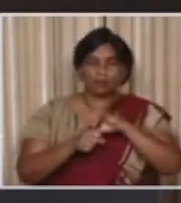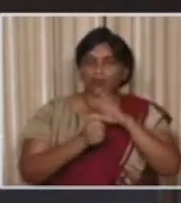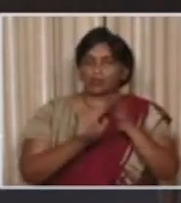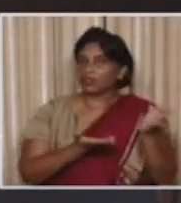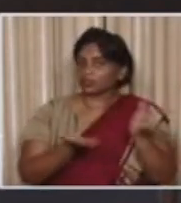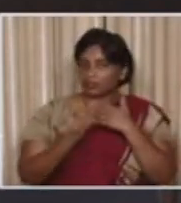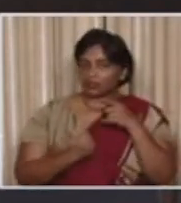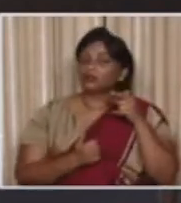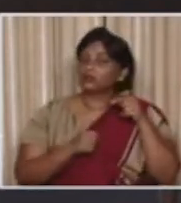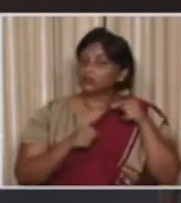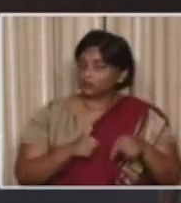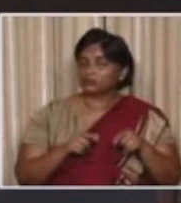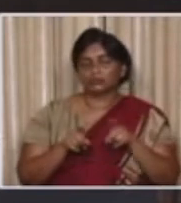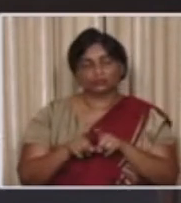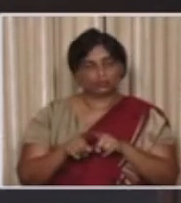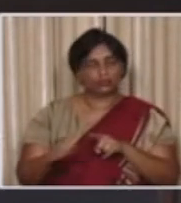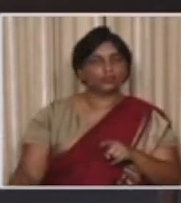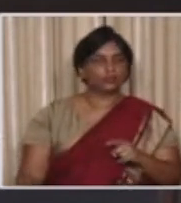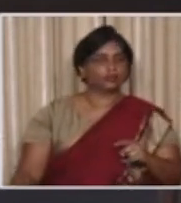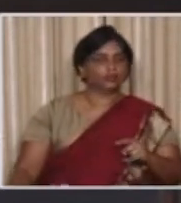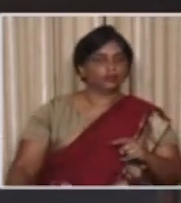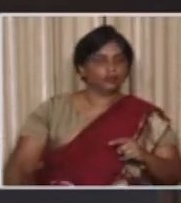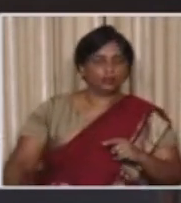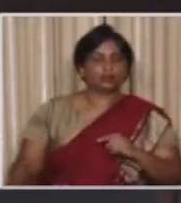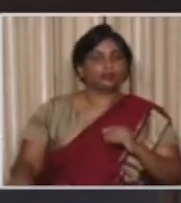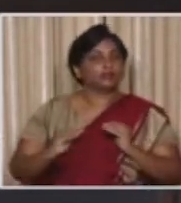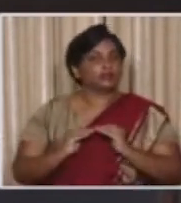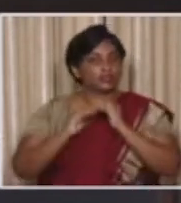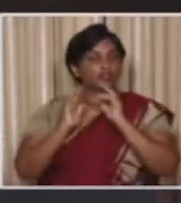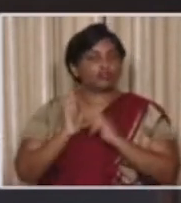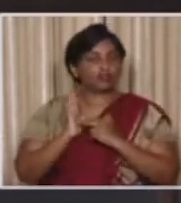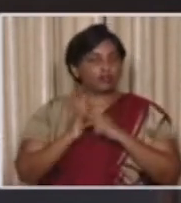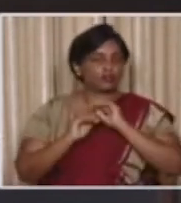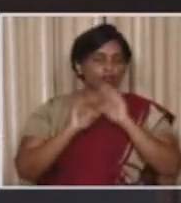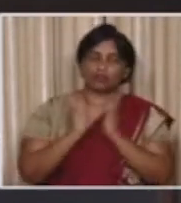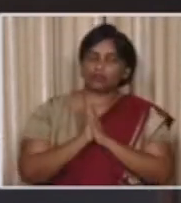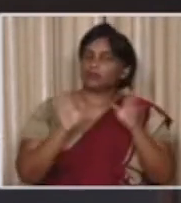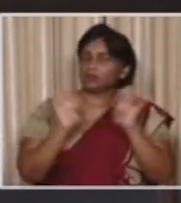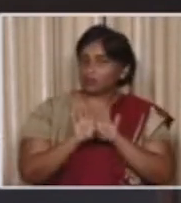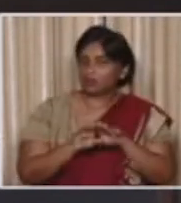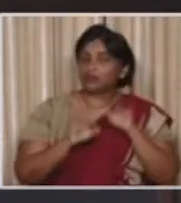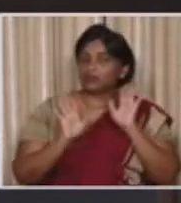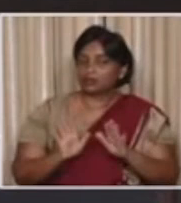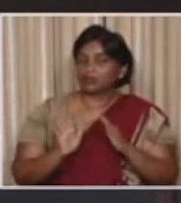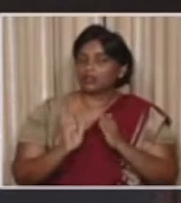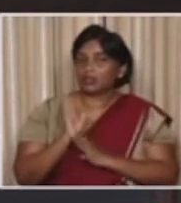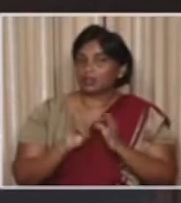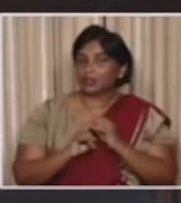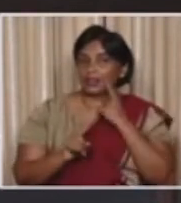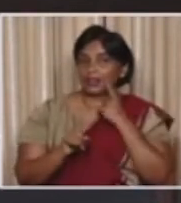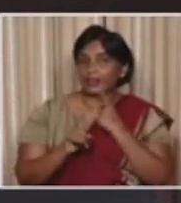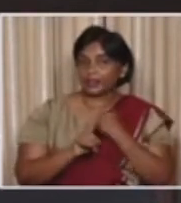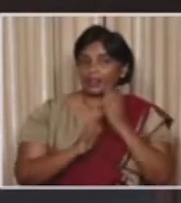තීන්දුව කරගත්තා. දැන් ඒ වගේම මම කියනවා සංවර්ධන ව්‍යාපෘති ඔක්කොම වැහිලා නමුත් ඇමතුමා නම්